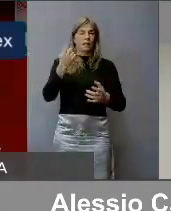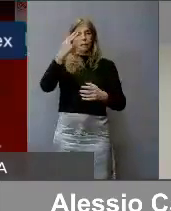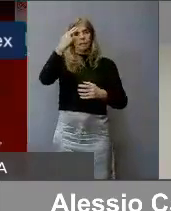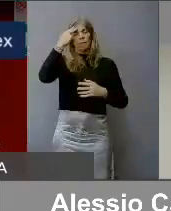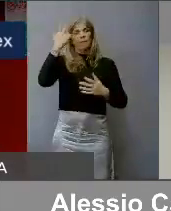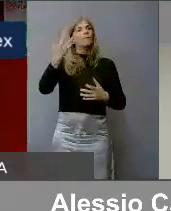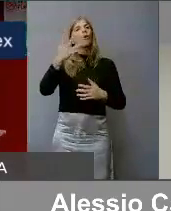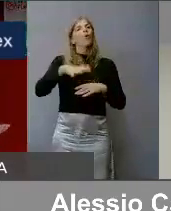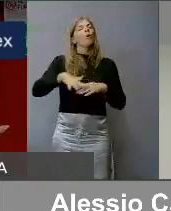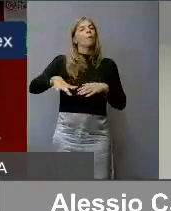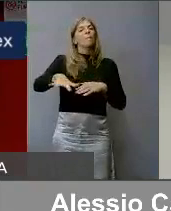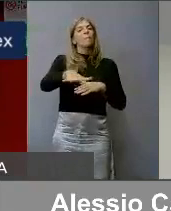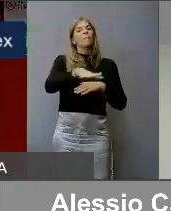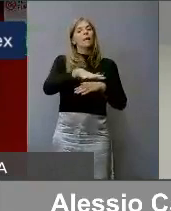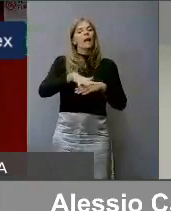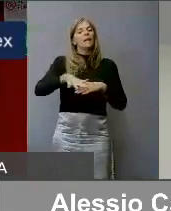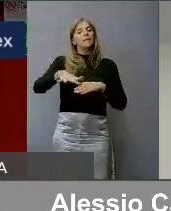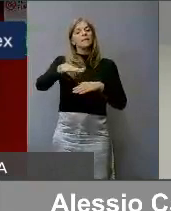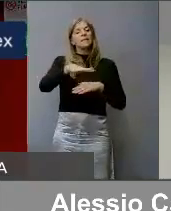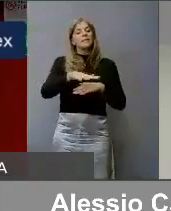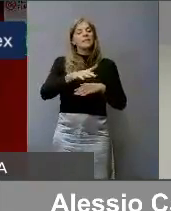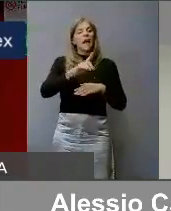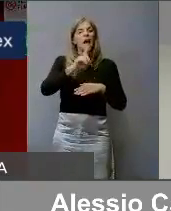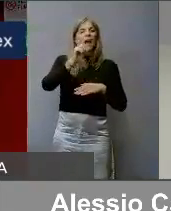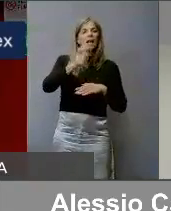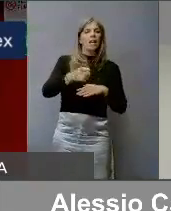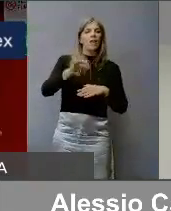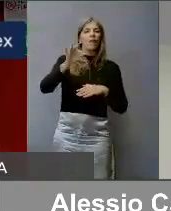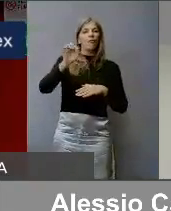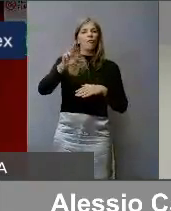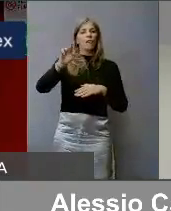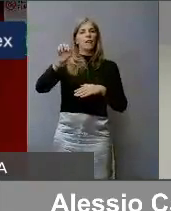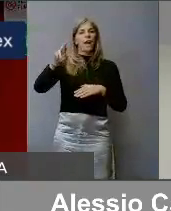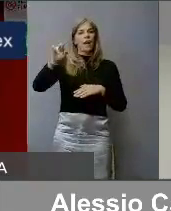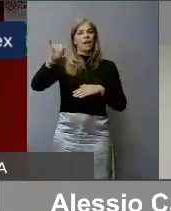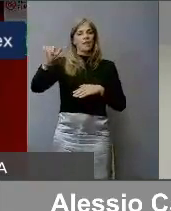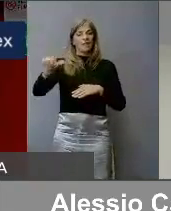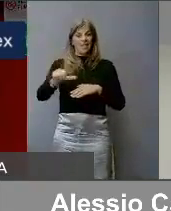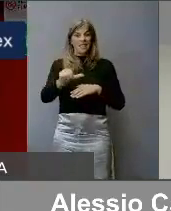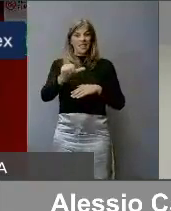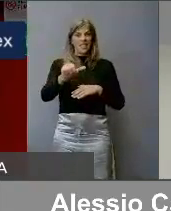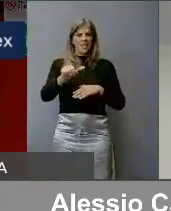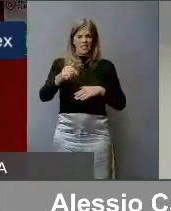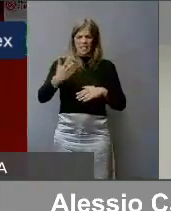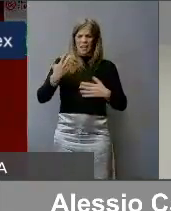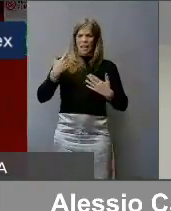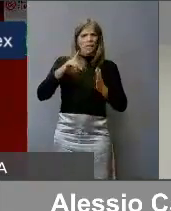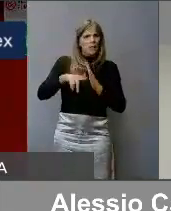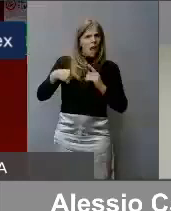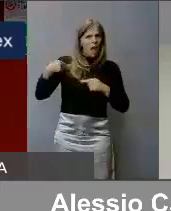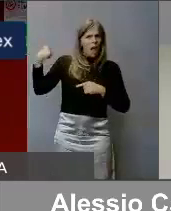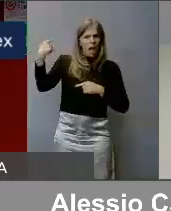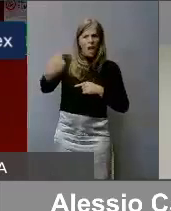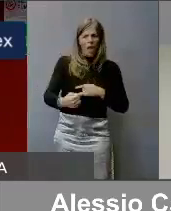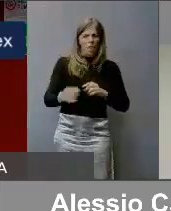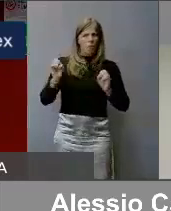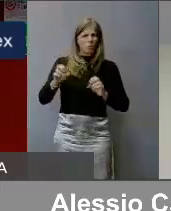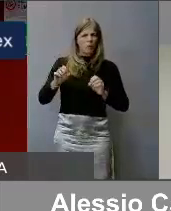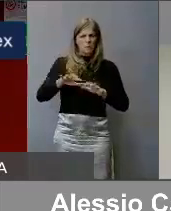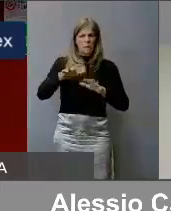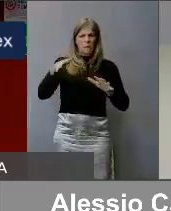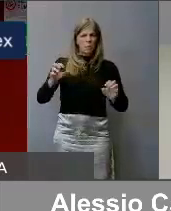piazzale ellero ferraris dove da parecchio tempo alberga parecchia spazzatura quindi direi che magari